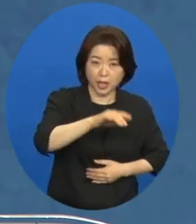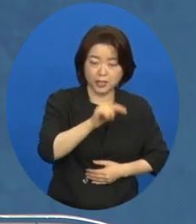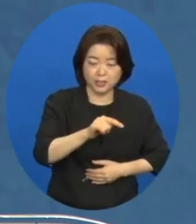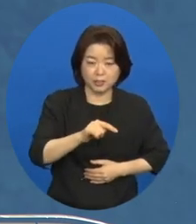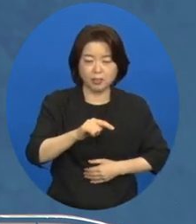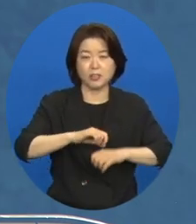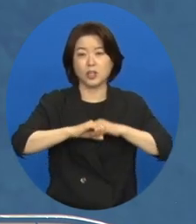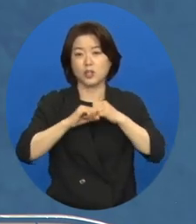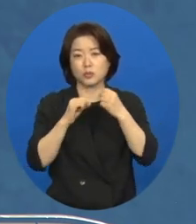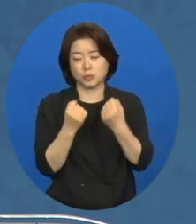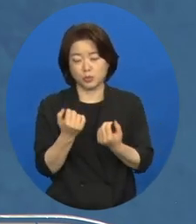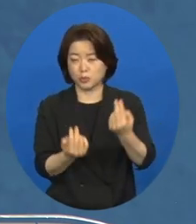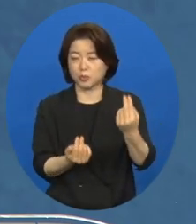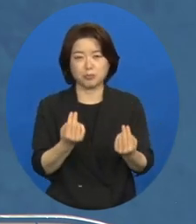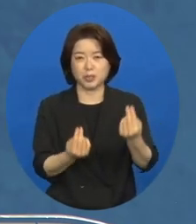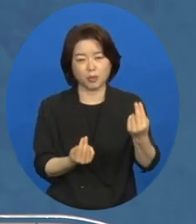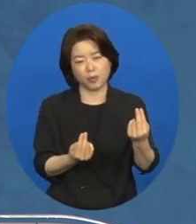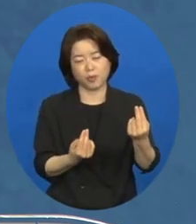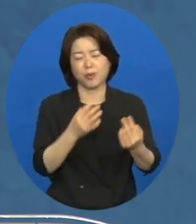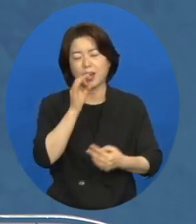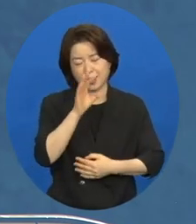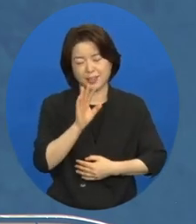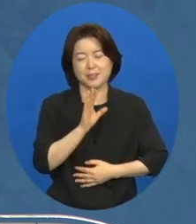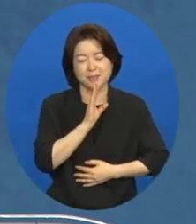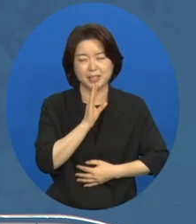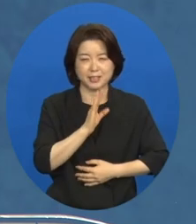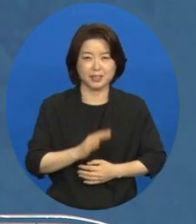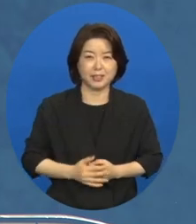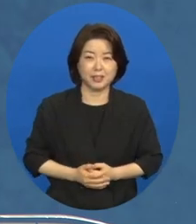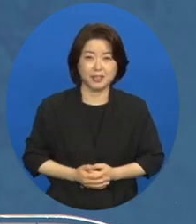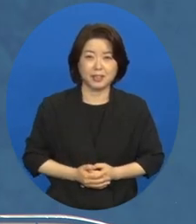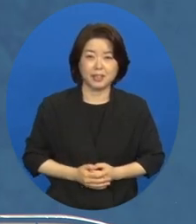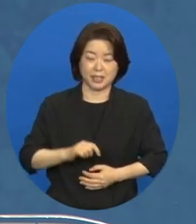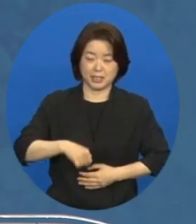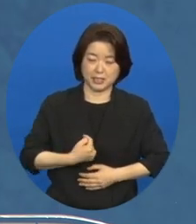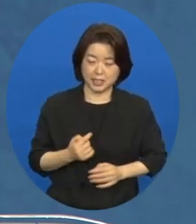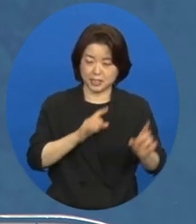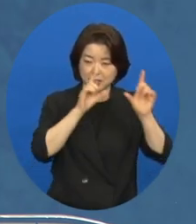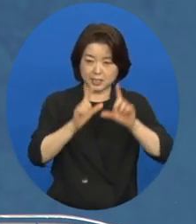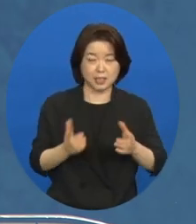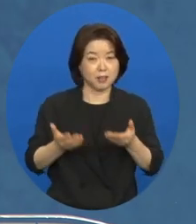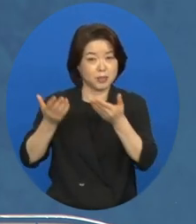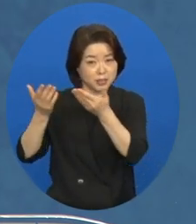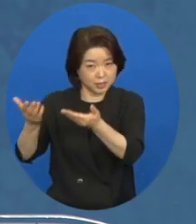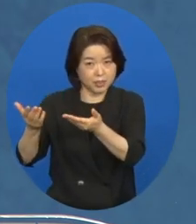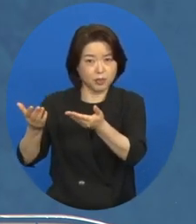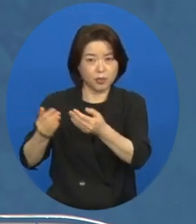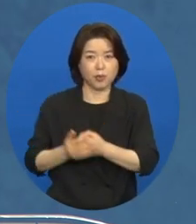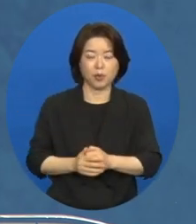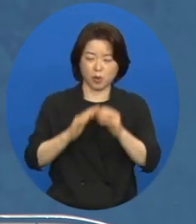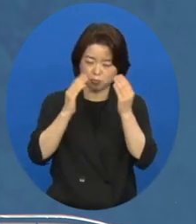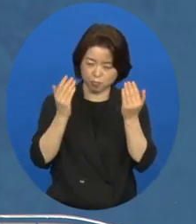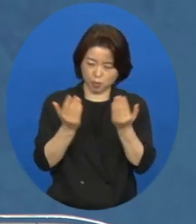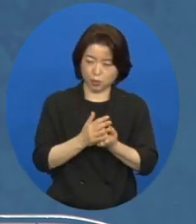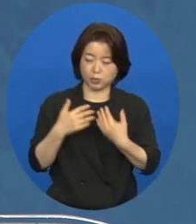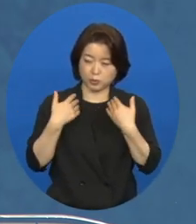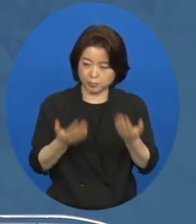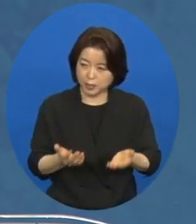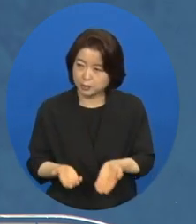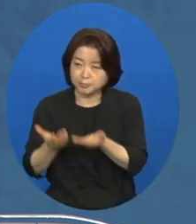그런 순종과 비교가 되겠습니까? 자신의 삶을 드리고 모든 것을